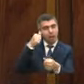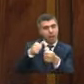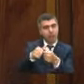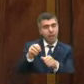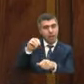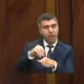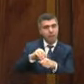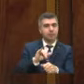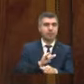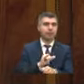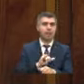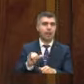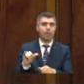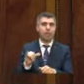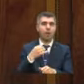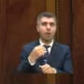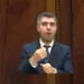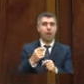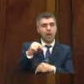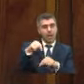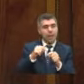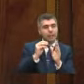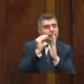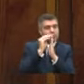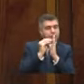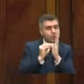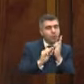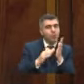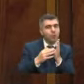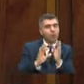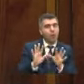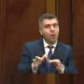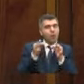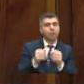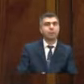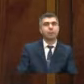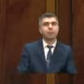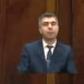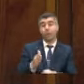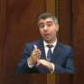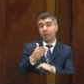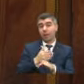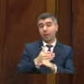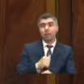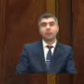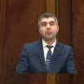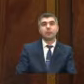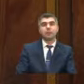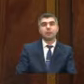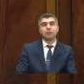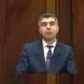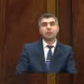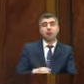بمختلف الأهداف التي تحققت في تلك المرحلة. لكني قبل أن أدخل